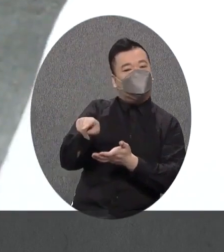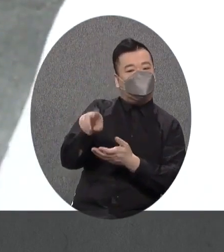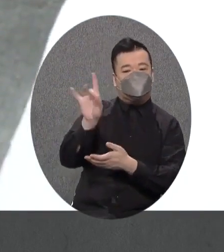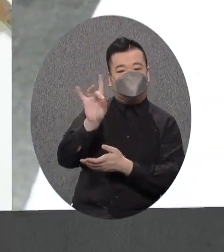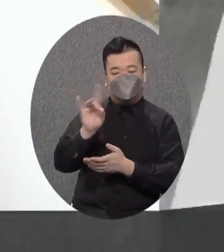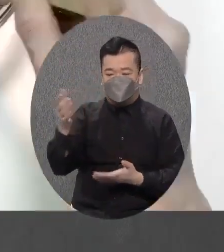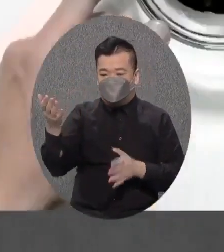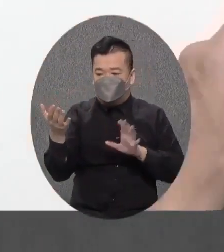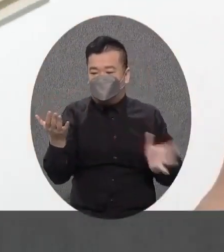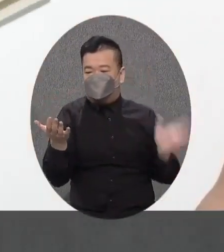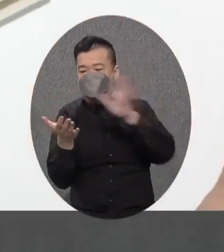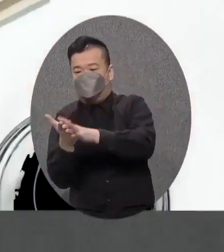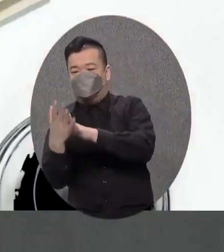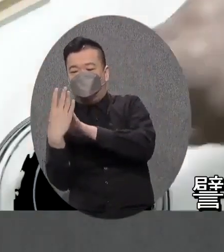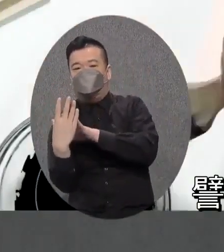邊嘅。